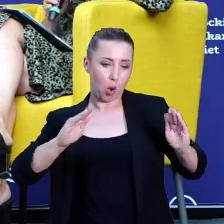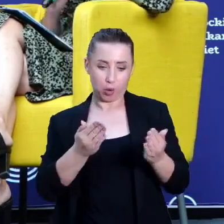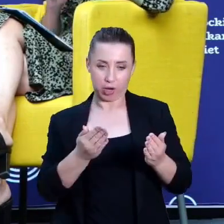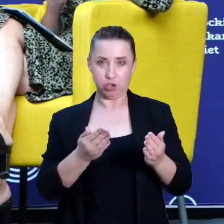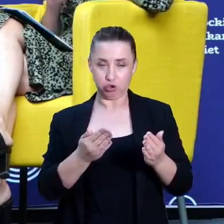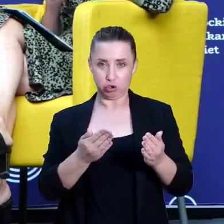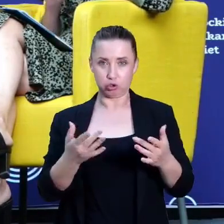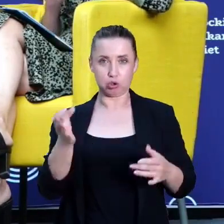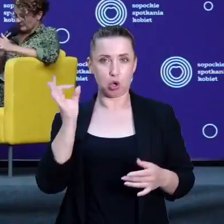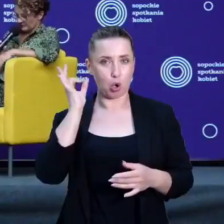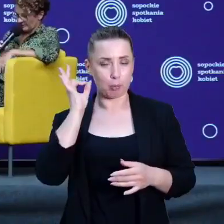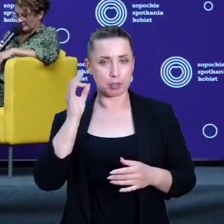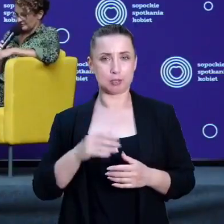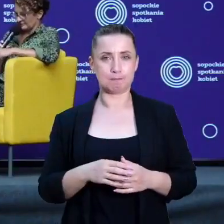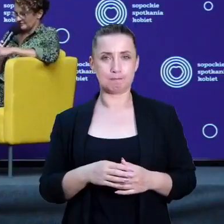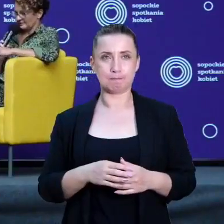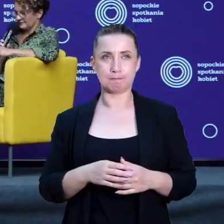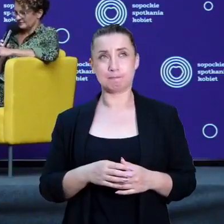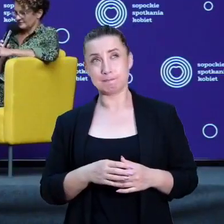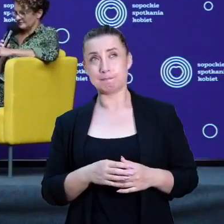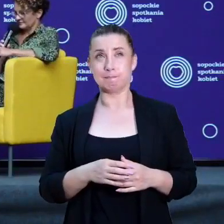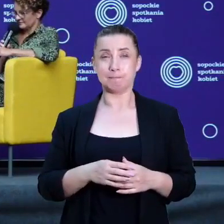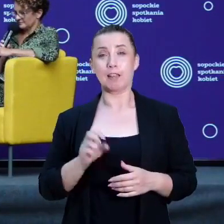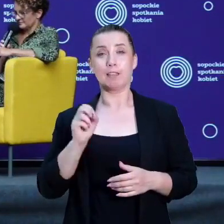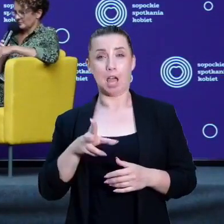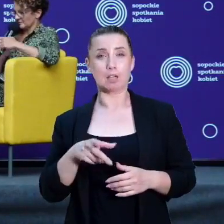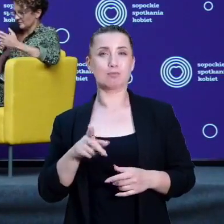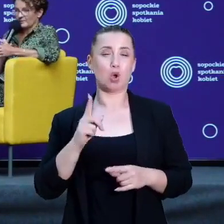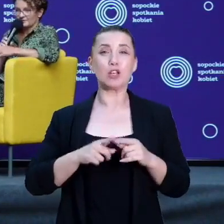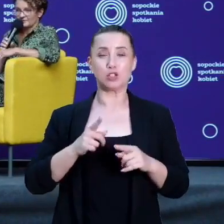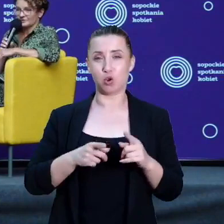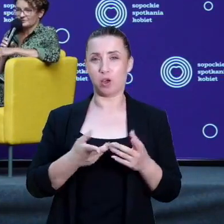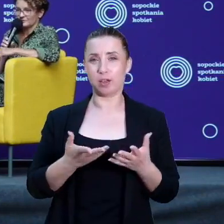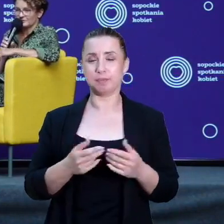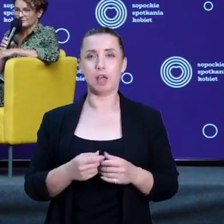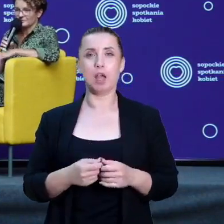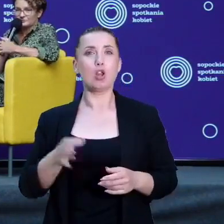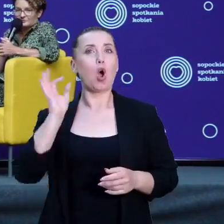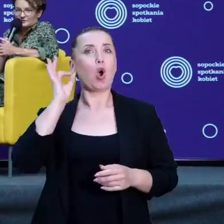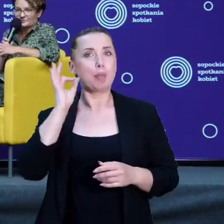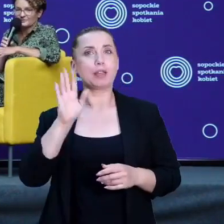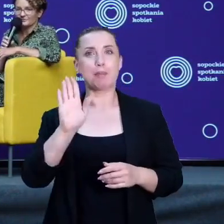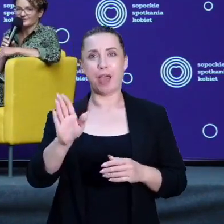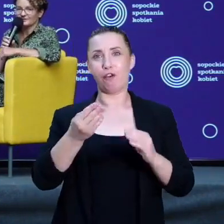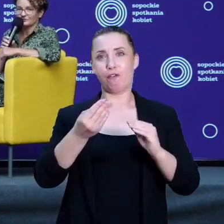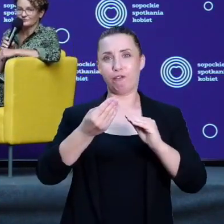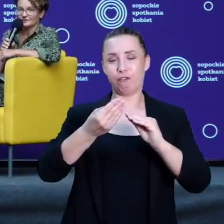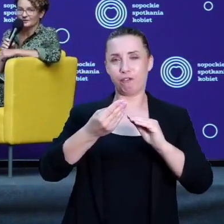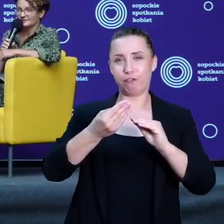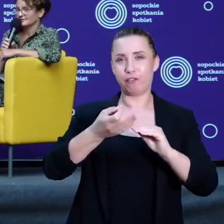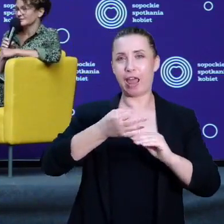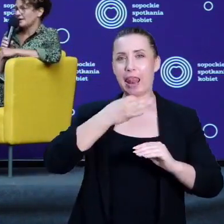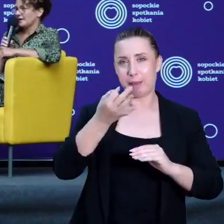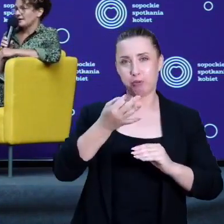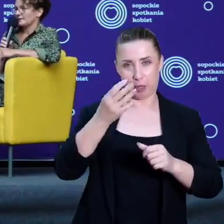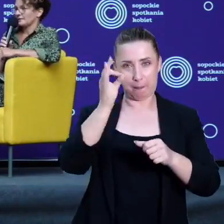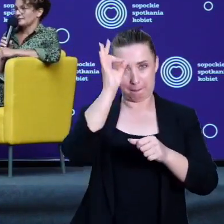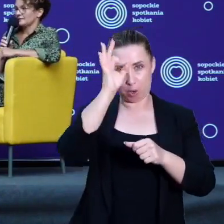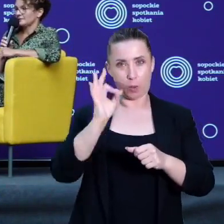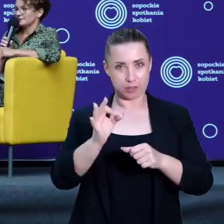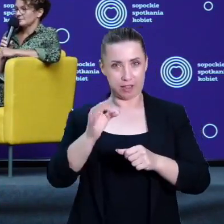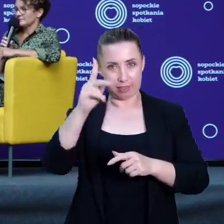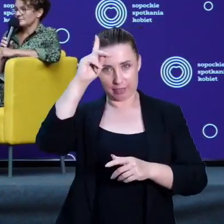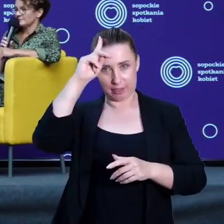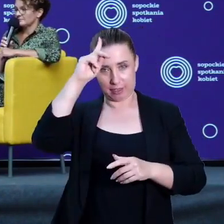kierunku. No to jest paradoks, tak? Kobiety są bardziej wykształcone, no bo to jest pewien fakt, który jest.